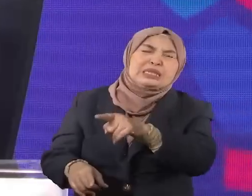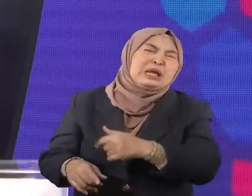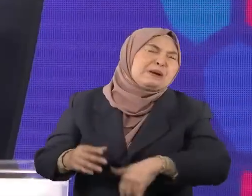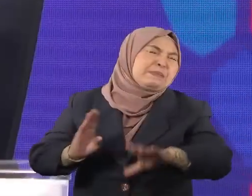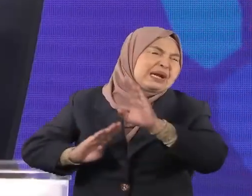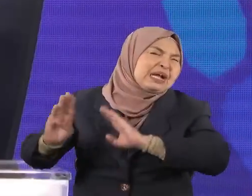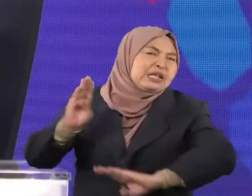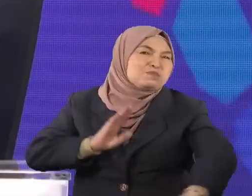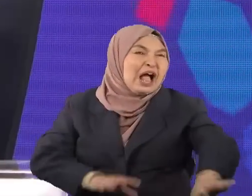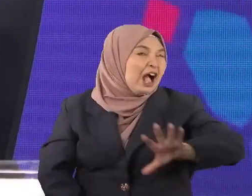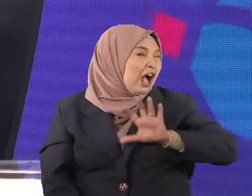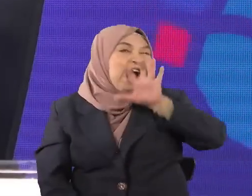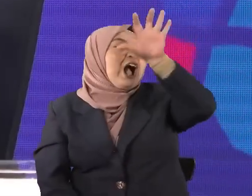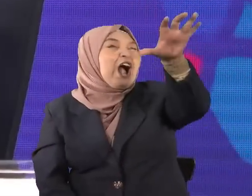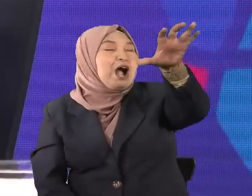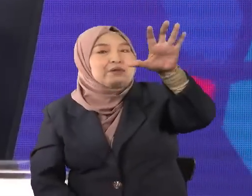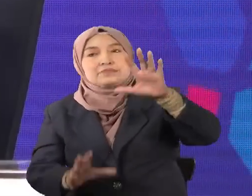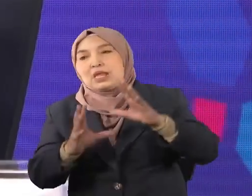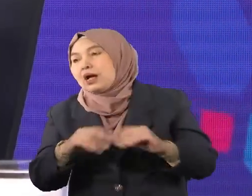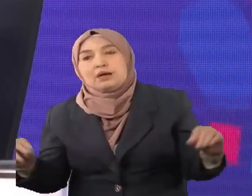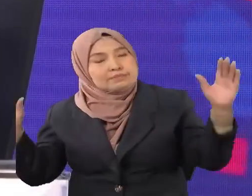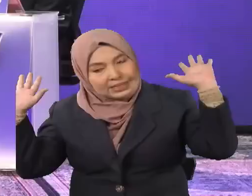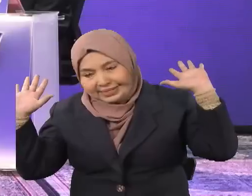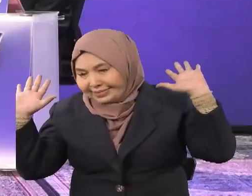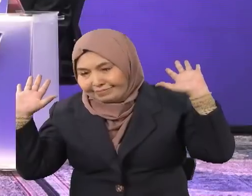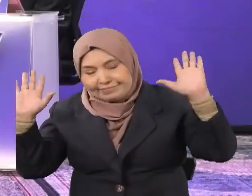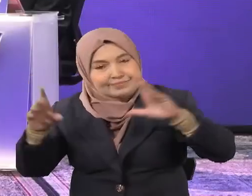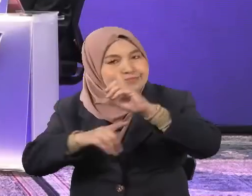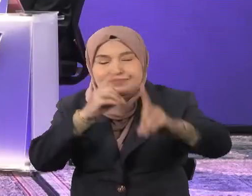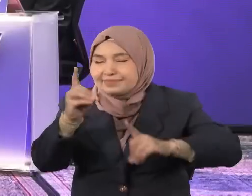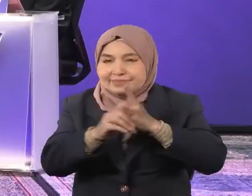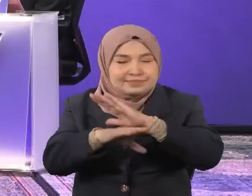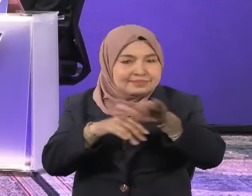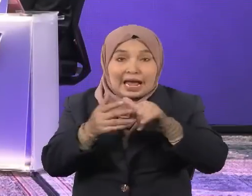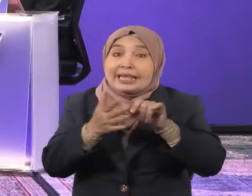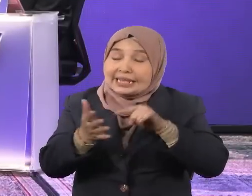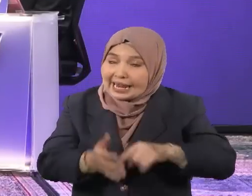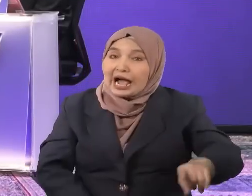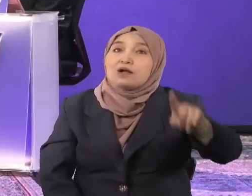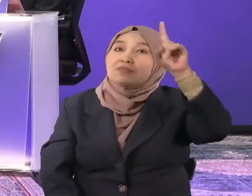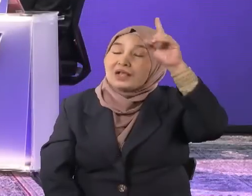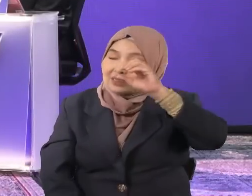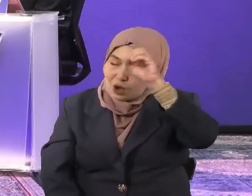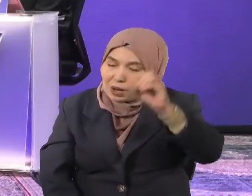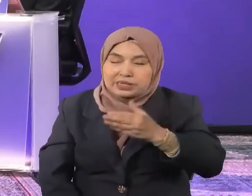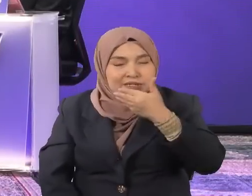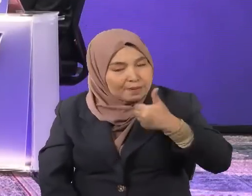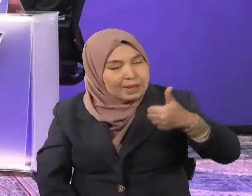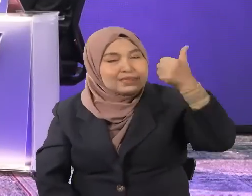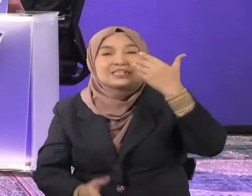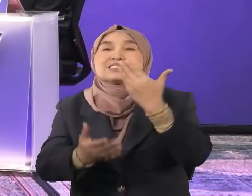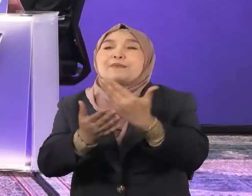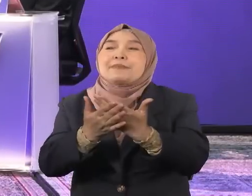ke, bila dia menjerit tu habislah segala dunia ini, kan. Dan inilah yang Allah tawarkan lebih baik apabila